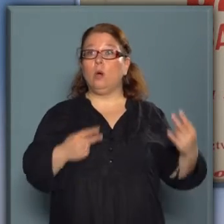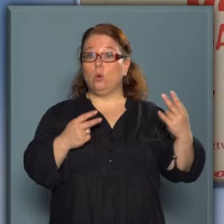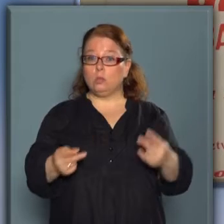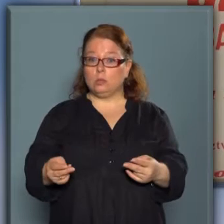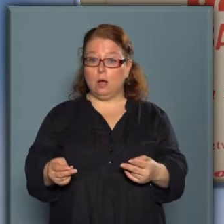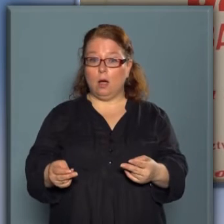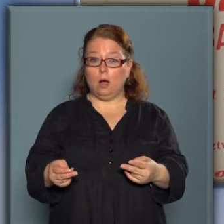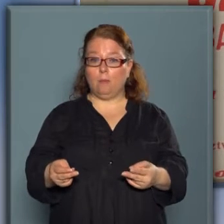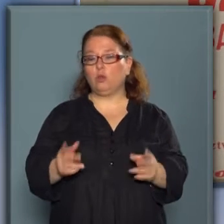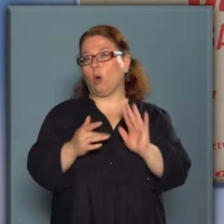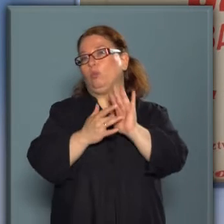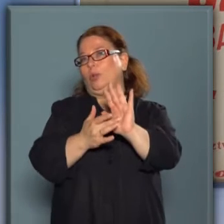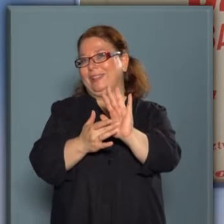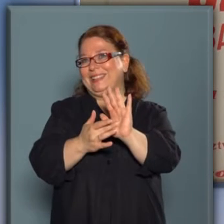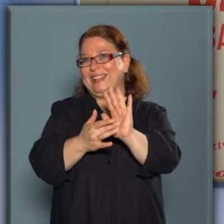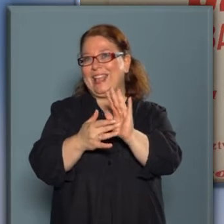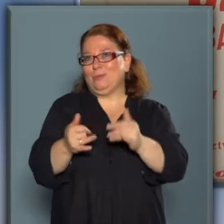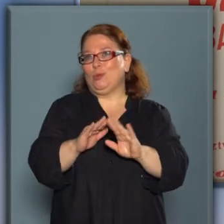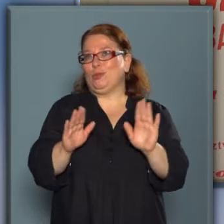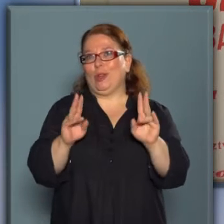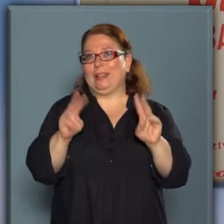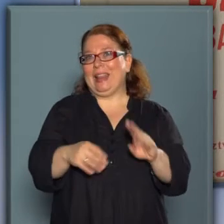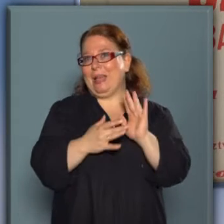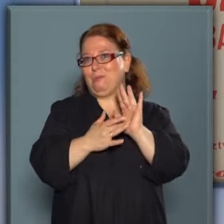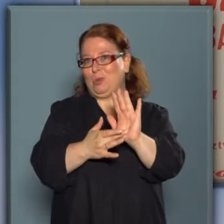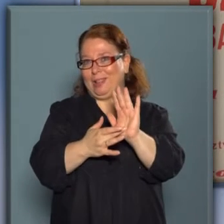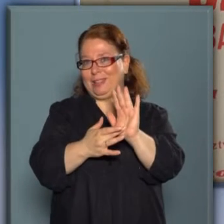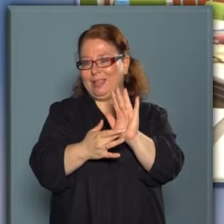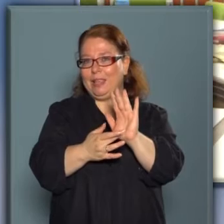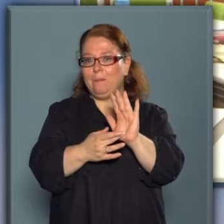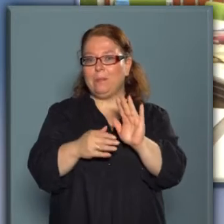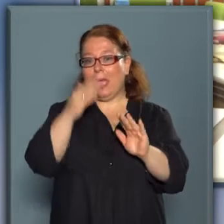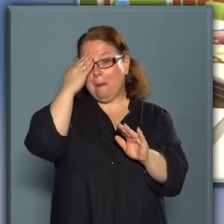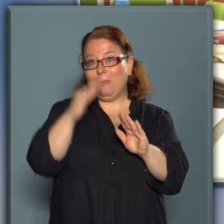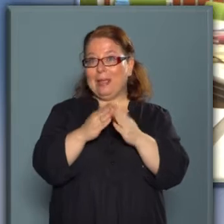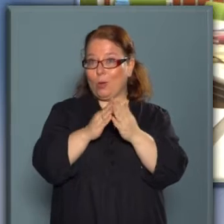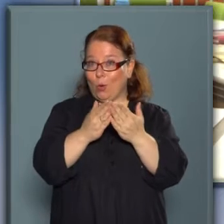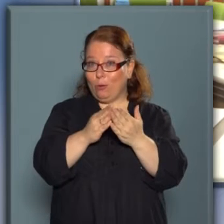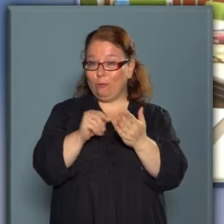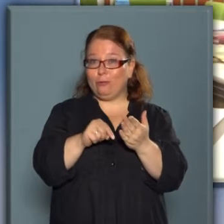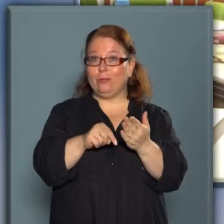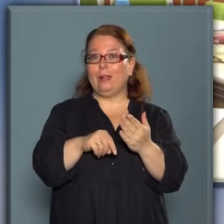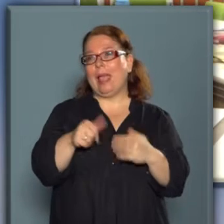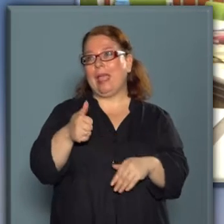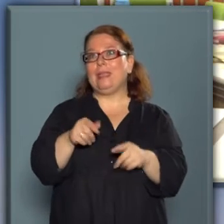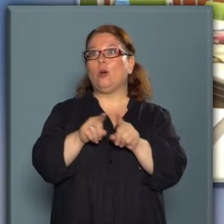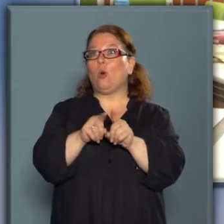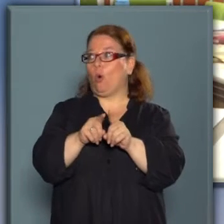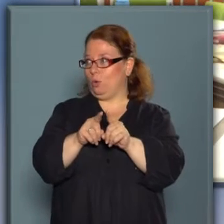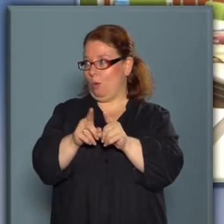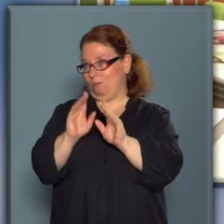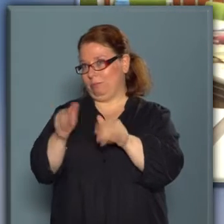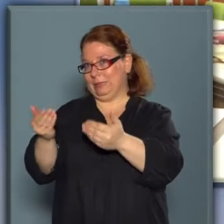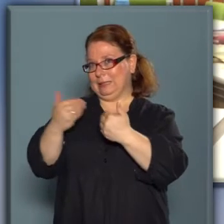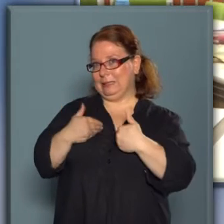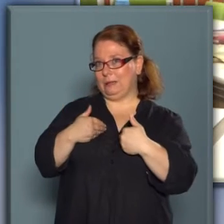Hoztam egy, csak mutatóban, mert ez most csak tényleg mutatóban, hoztam egy emlékkönyvet, amit az egyik rokonom